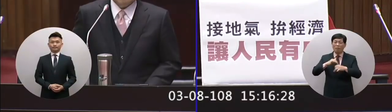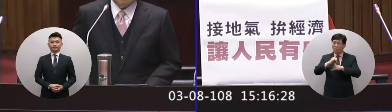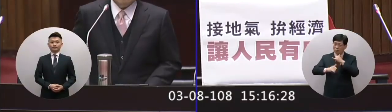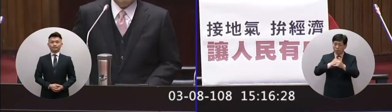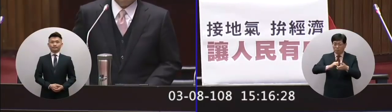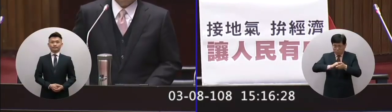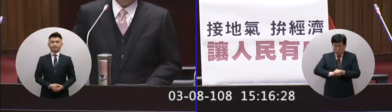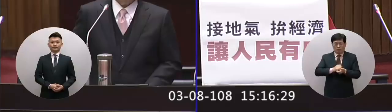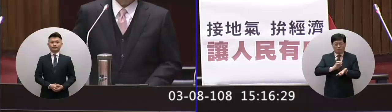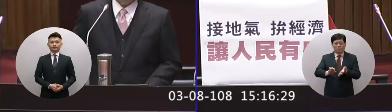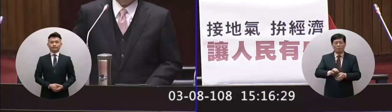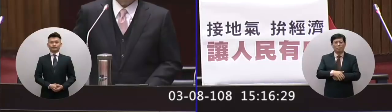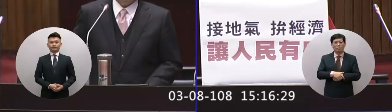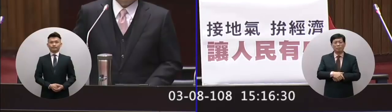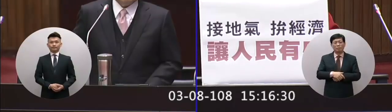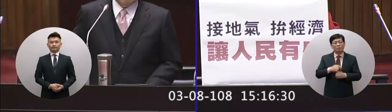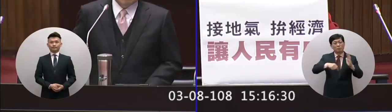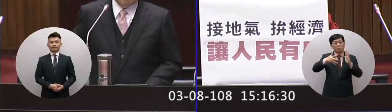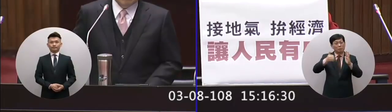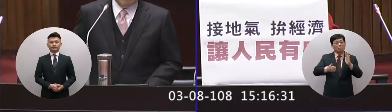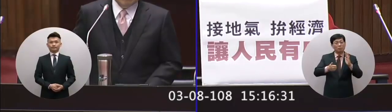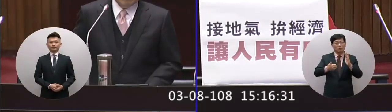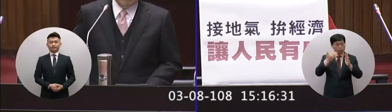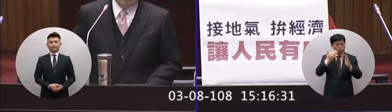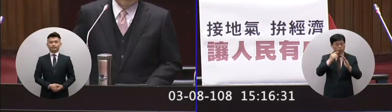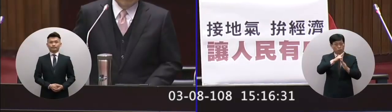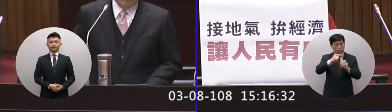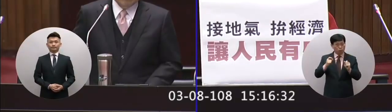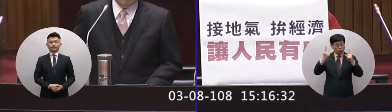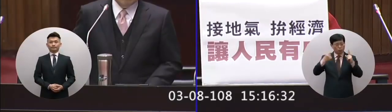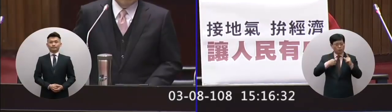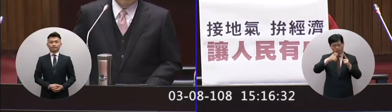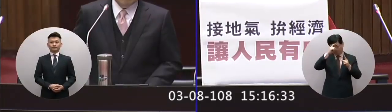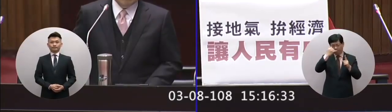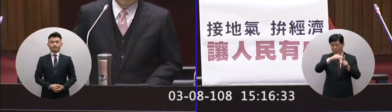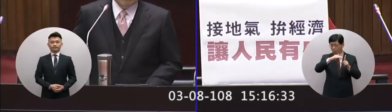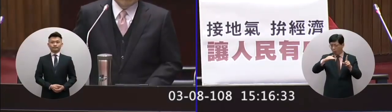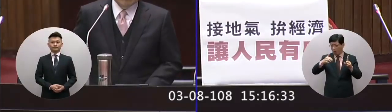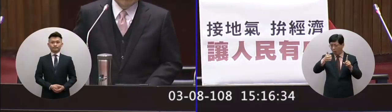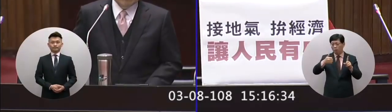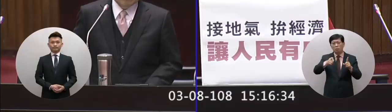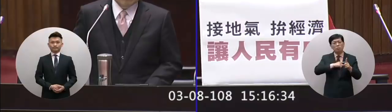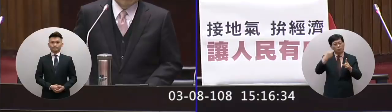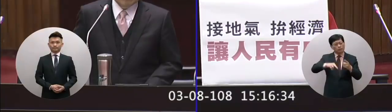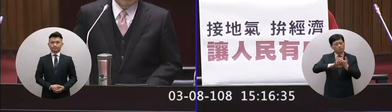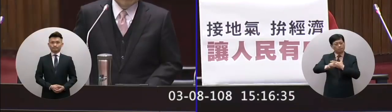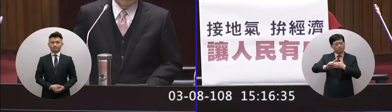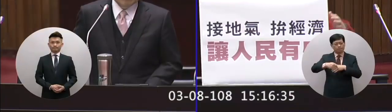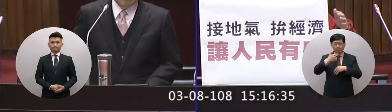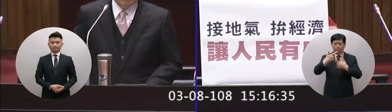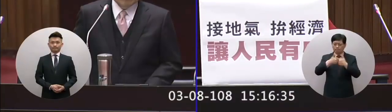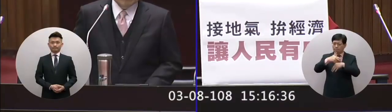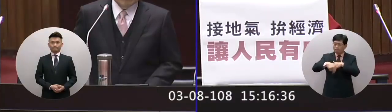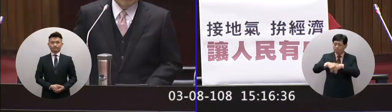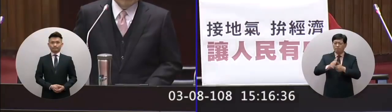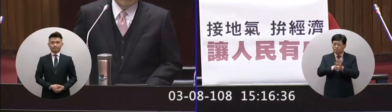活上的必需品哦。一定有跌稳定物价这个区块，我刚刚讲的，你还有什么更多可以